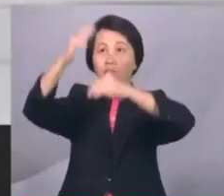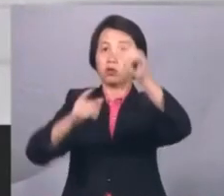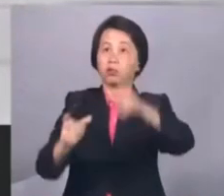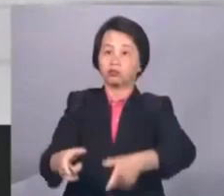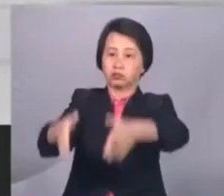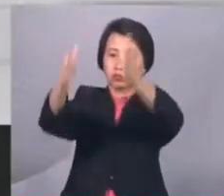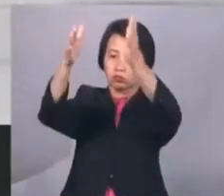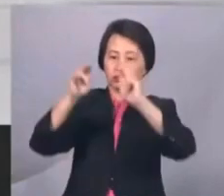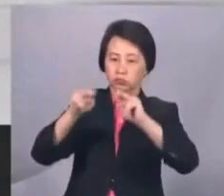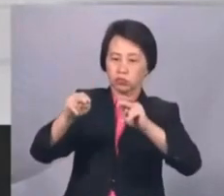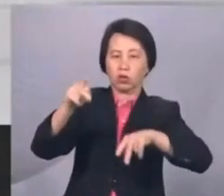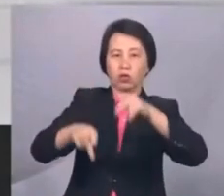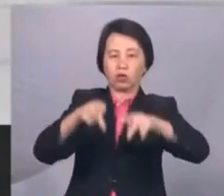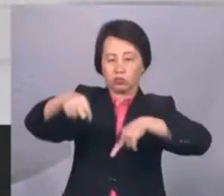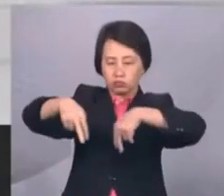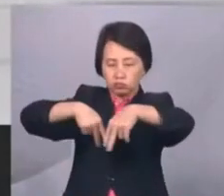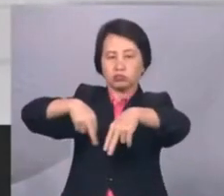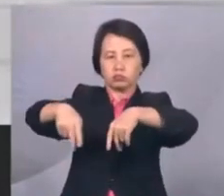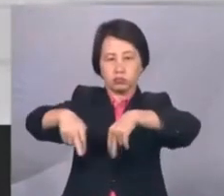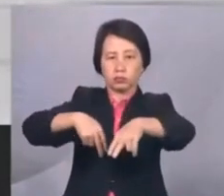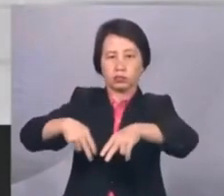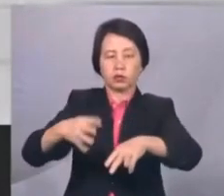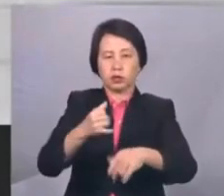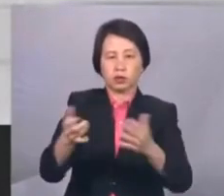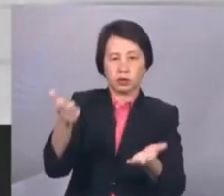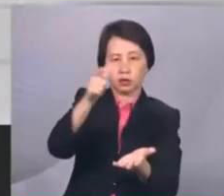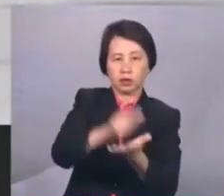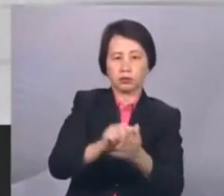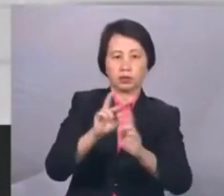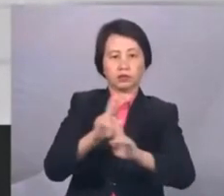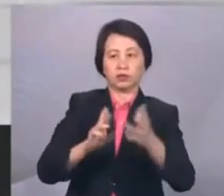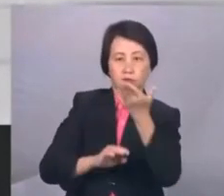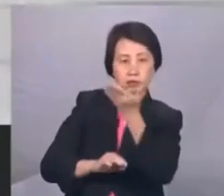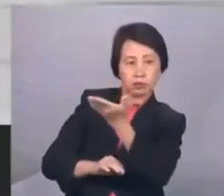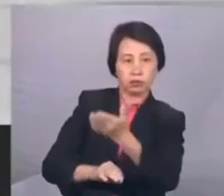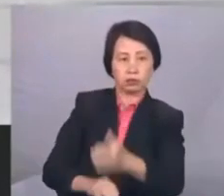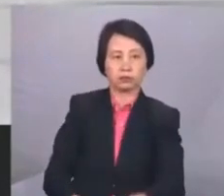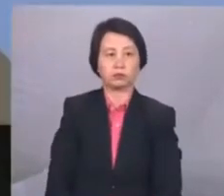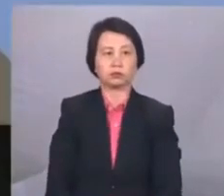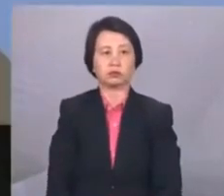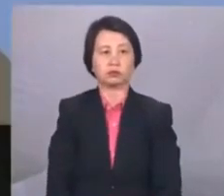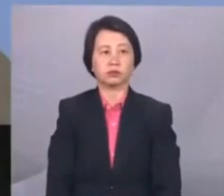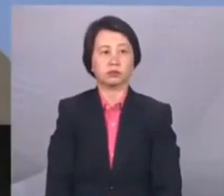bagi memantau pergerakan masuk dan keluar Berikut laporan yang disediakan